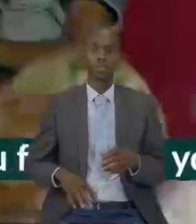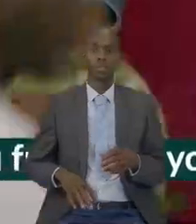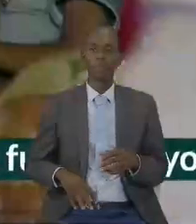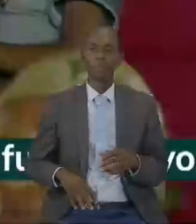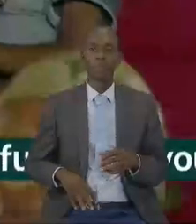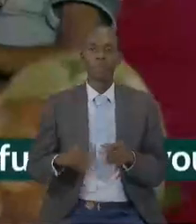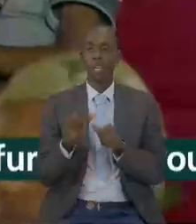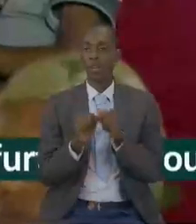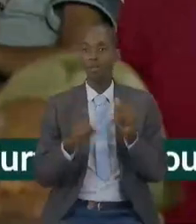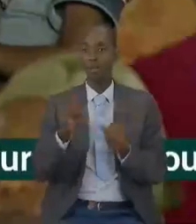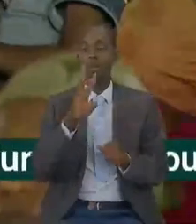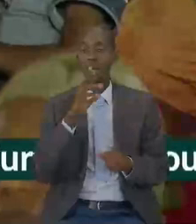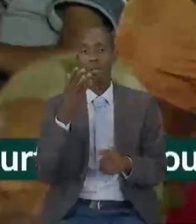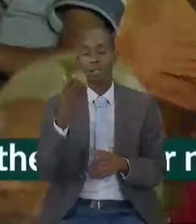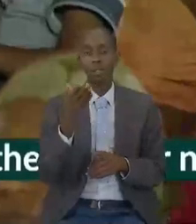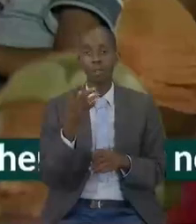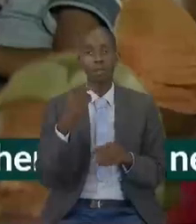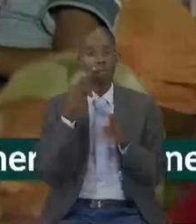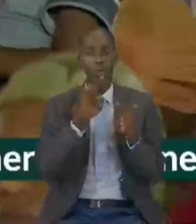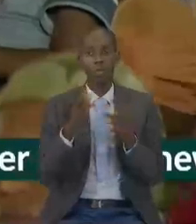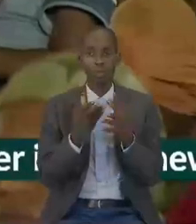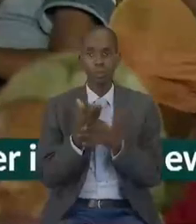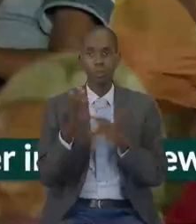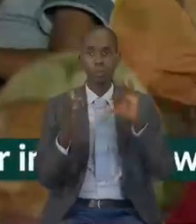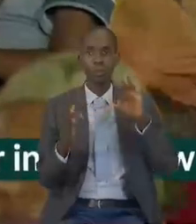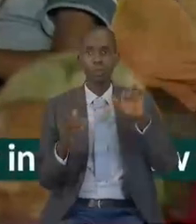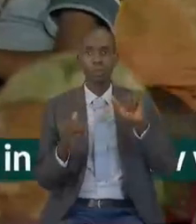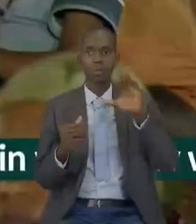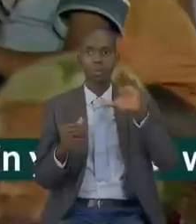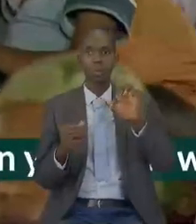Partout vous êtes, faisons-le rapidement.